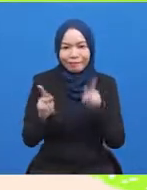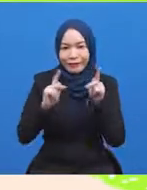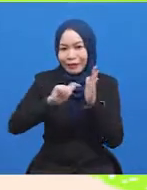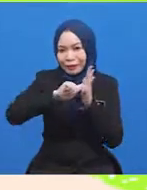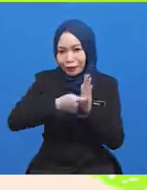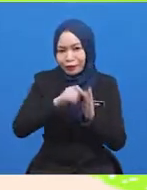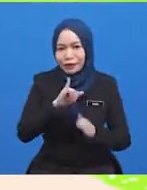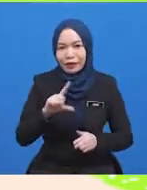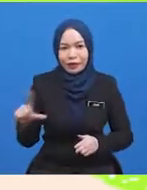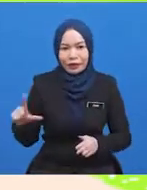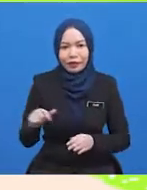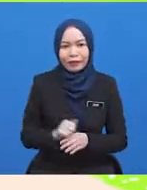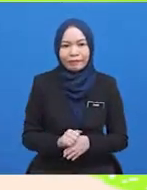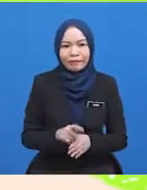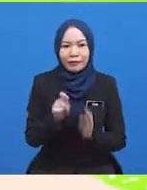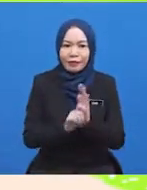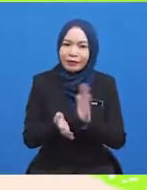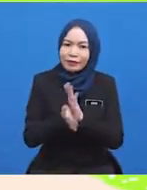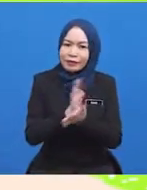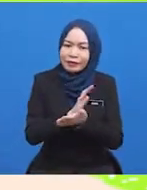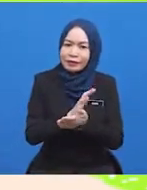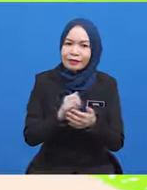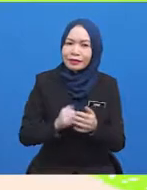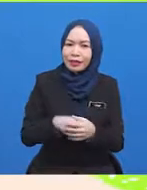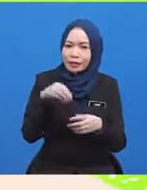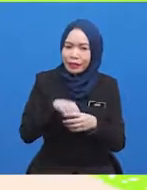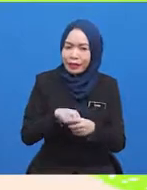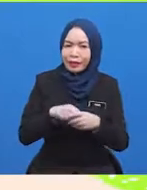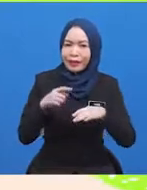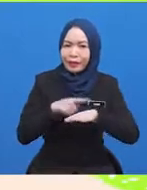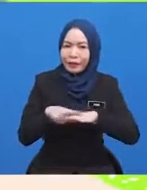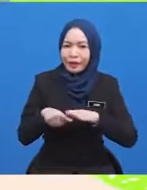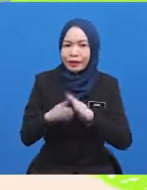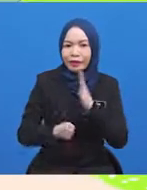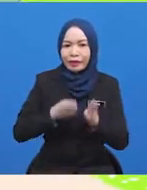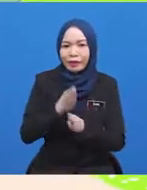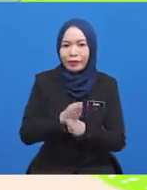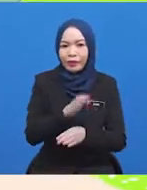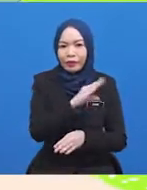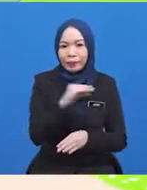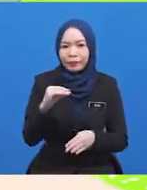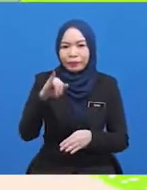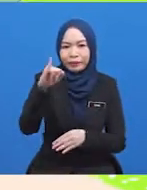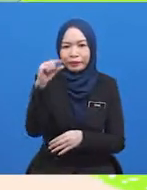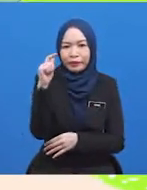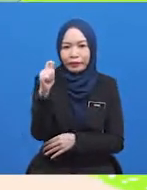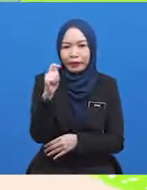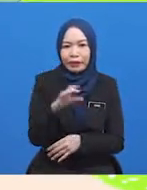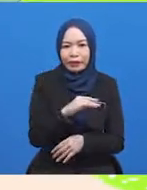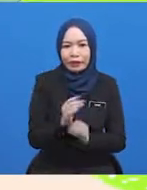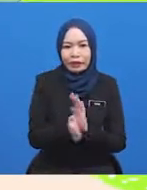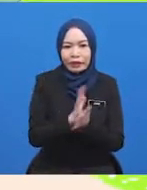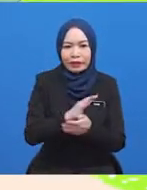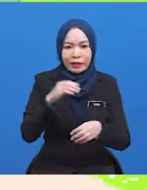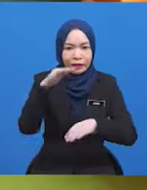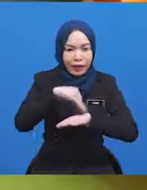igneous rejahan berlaku di dalam kerak bumi manakala igneous terobosan berlaku di atas permukaan